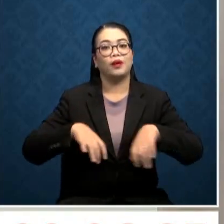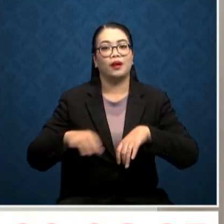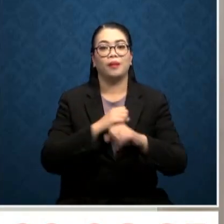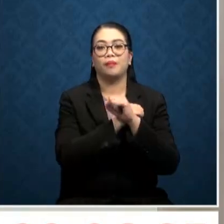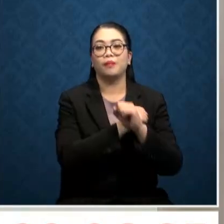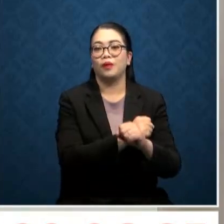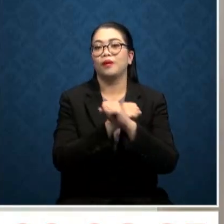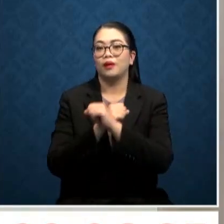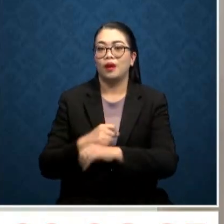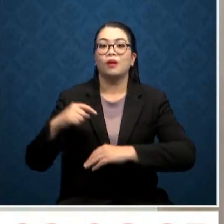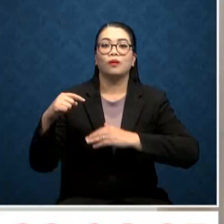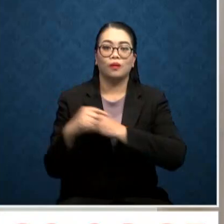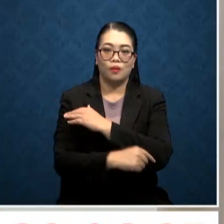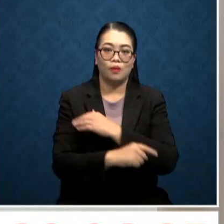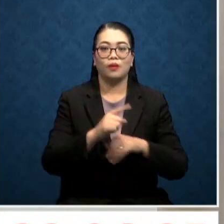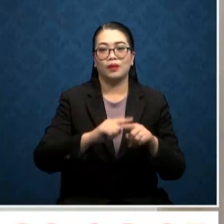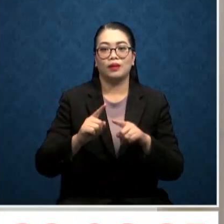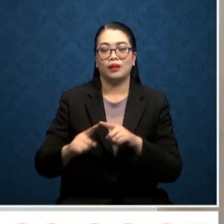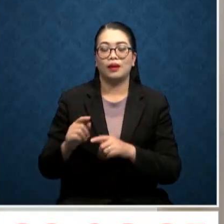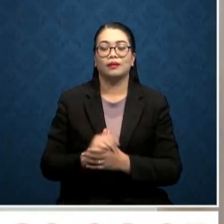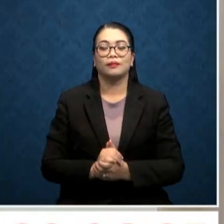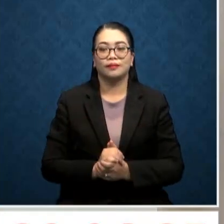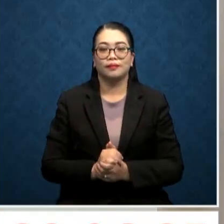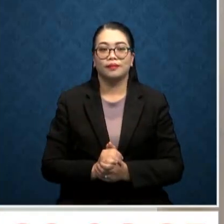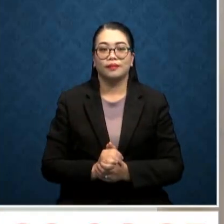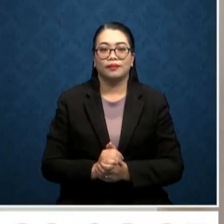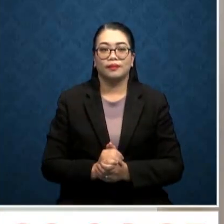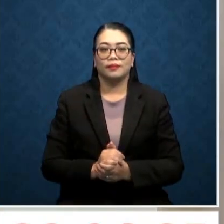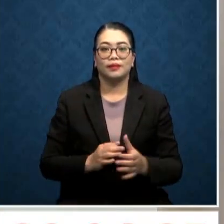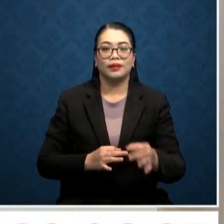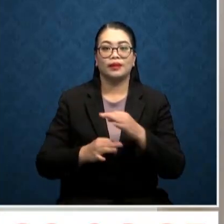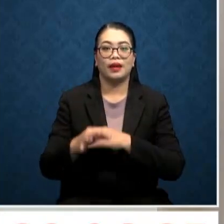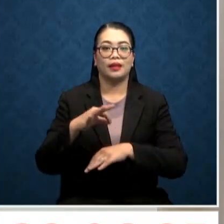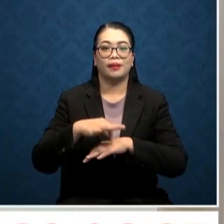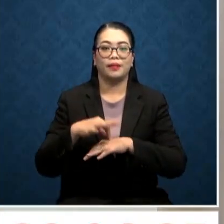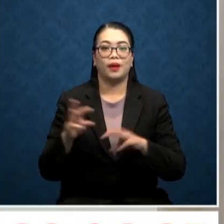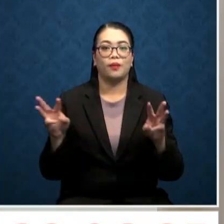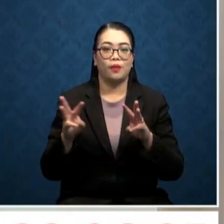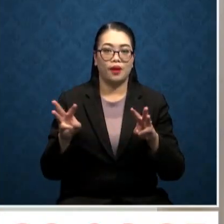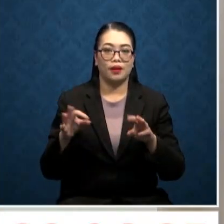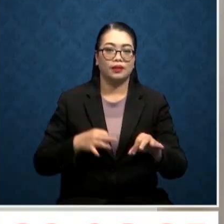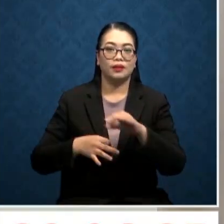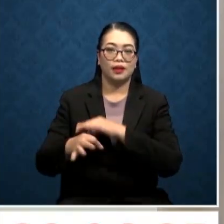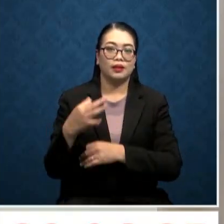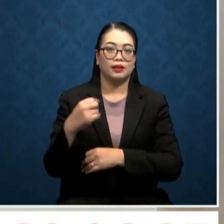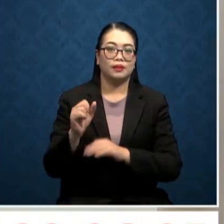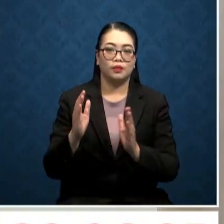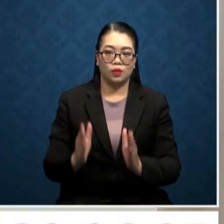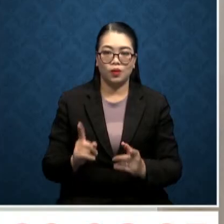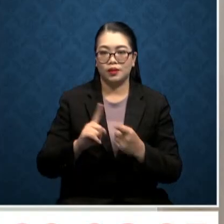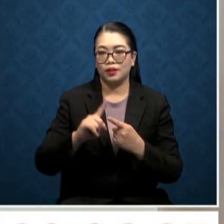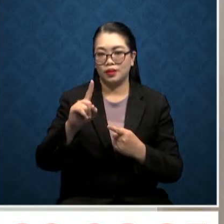กันและปราบปรามการทุจริตฉบับที่พ.ศ.แทนตำแหน่งที่ว่างดังนี้